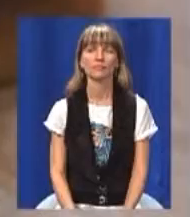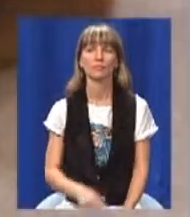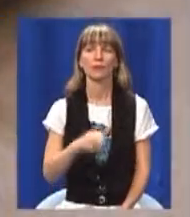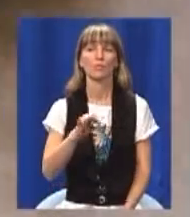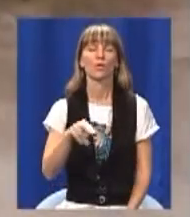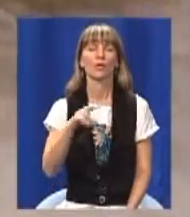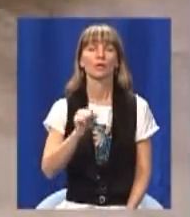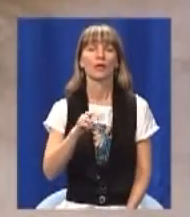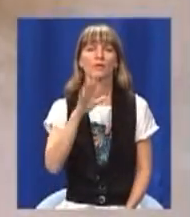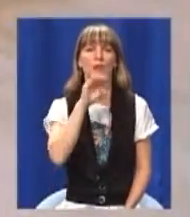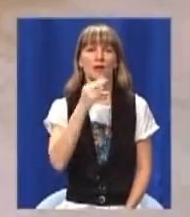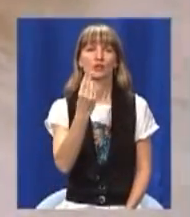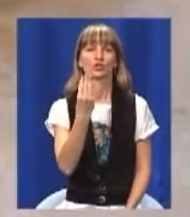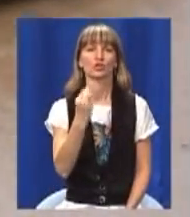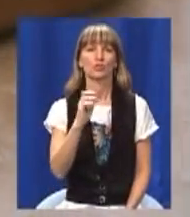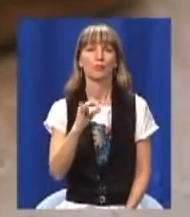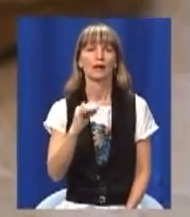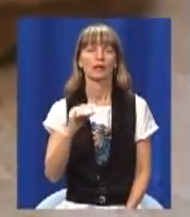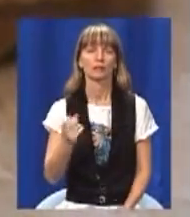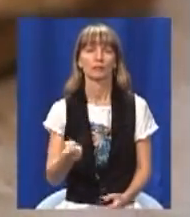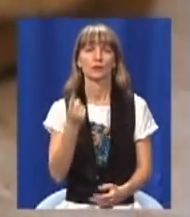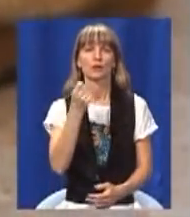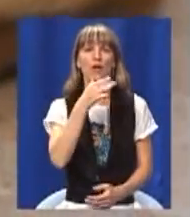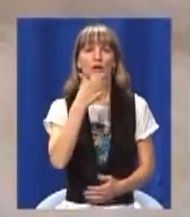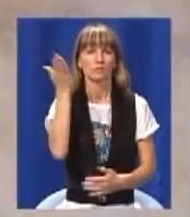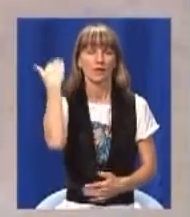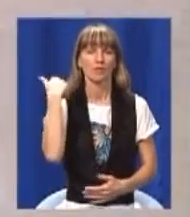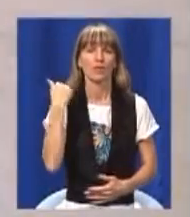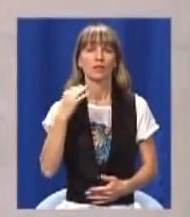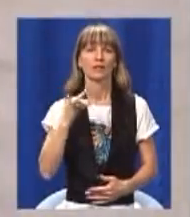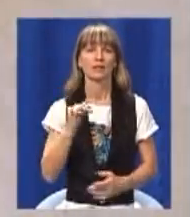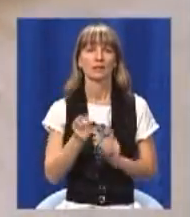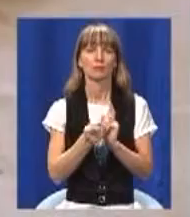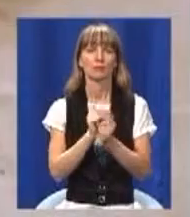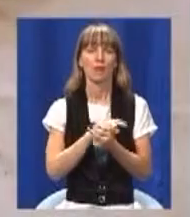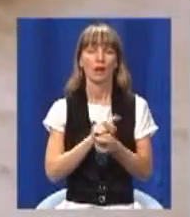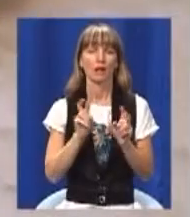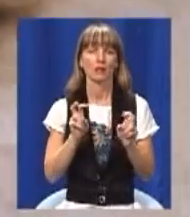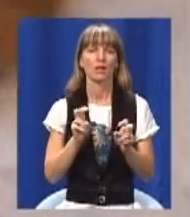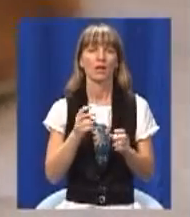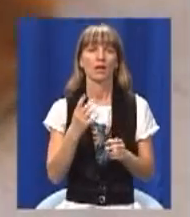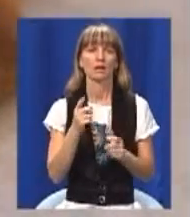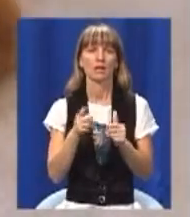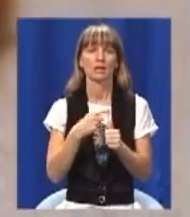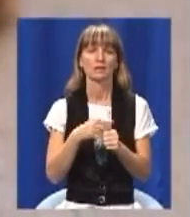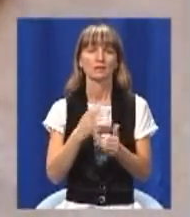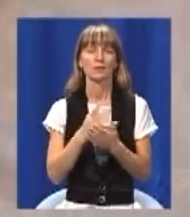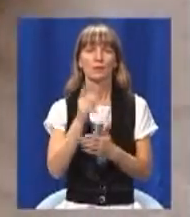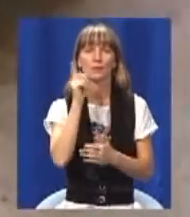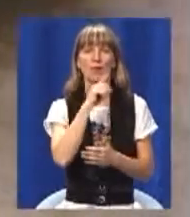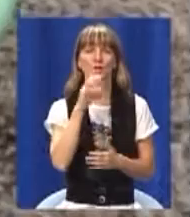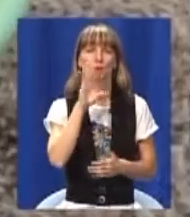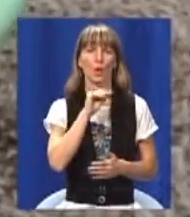Порода песиків шибаїну виникла дуже багато століть тому в Японії. І в перекладі назва цих чотирилапих означає